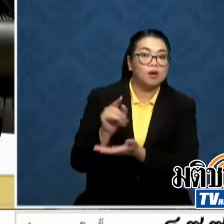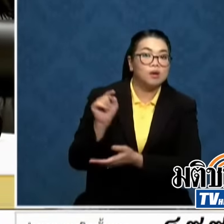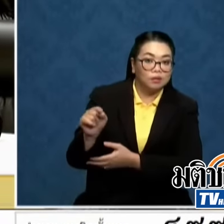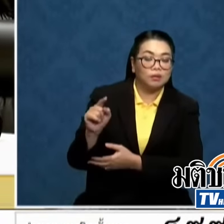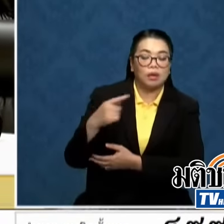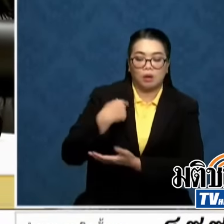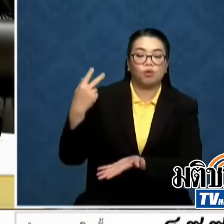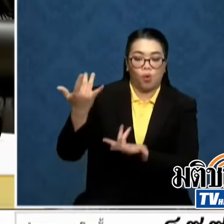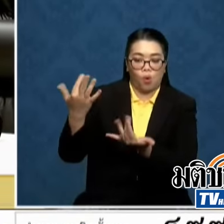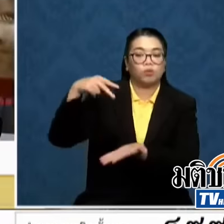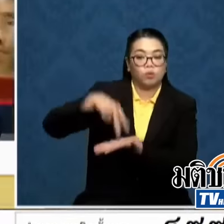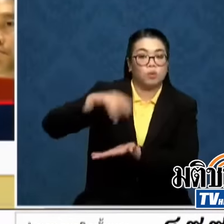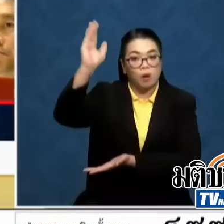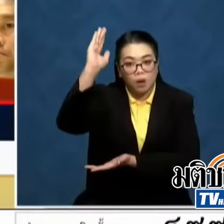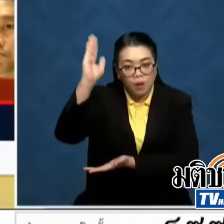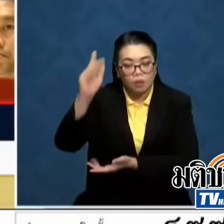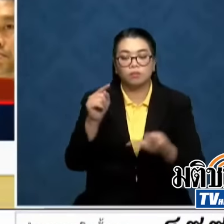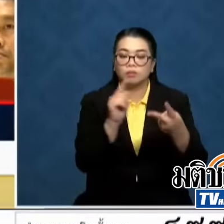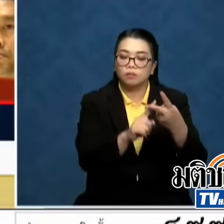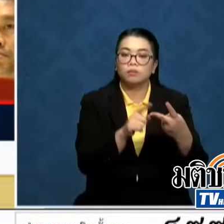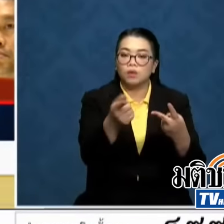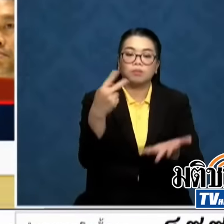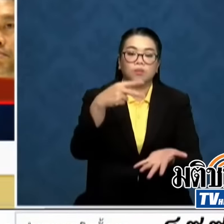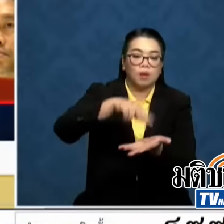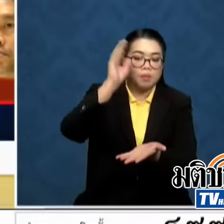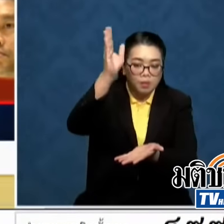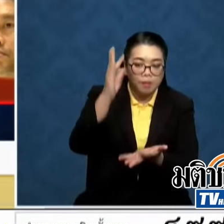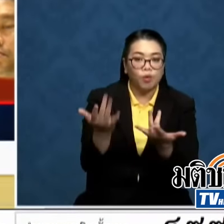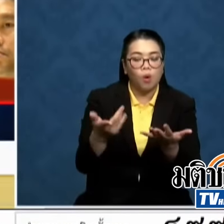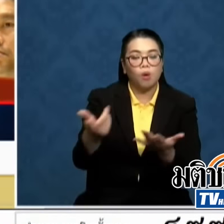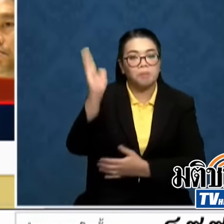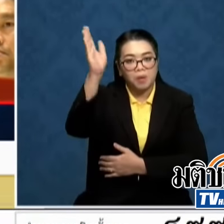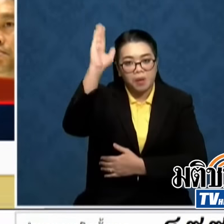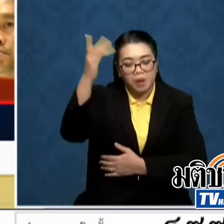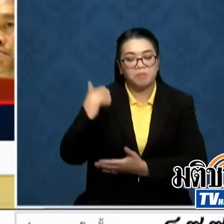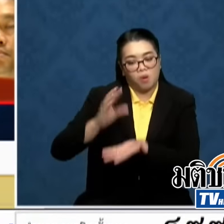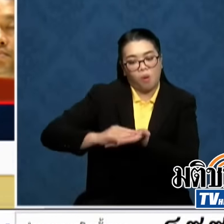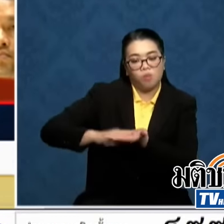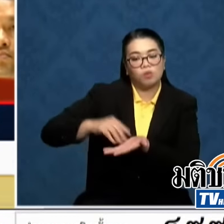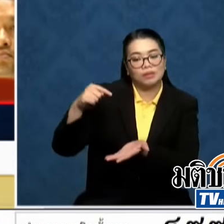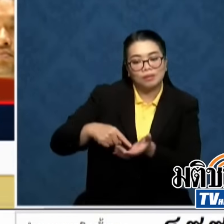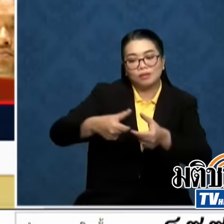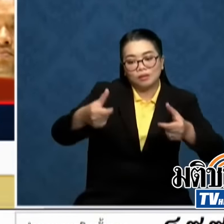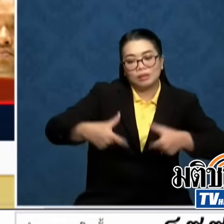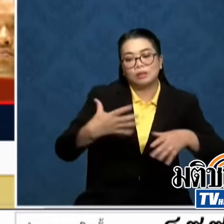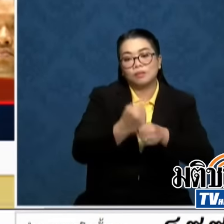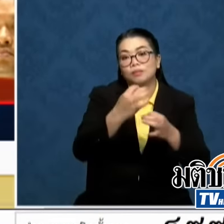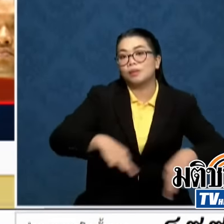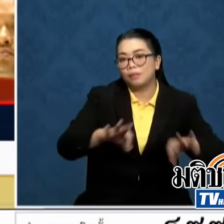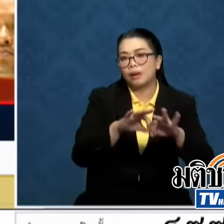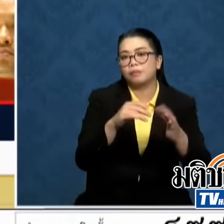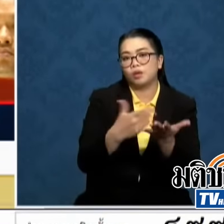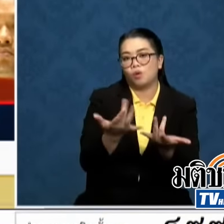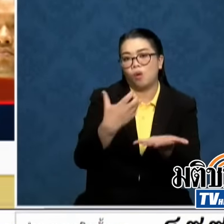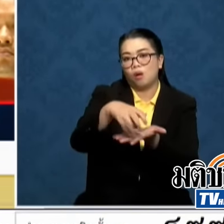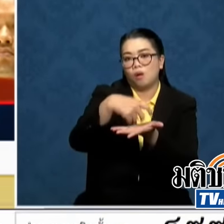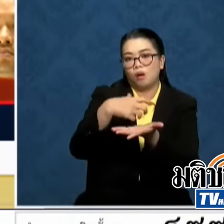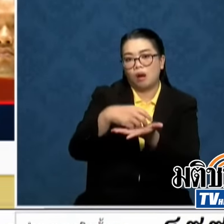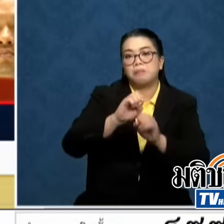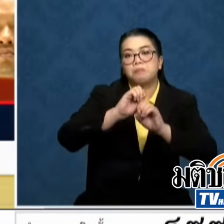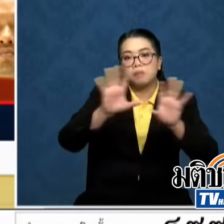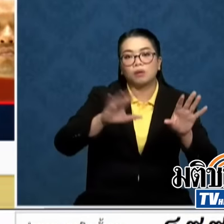พูดต่อไปนี้ที่สสสุรสิทธิ์จะลุกขึ้นพูดต่อไปนี้นี่คือรายงานชิ้นสำคัญที่จะเปิดให้สภาผู้แทน